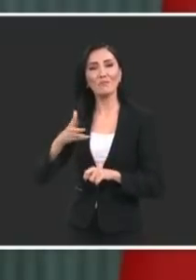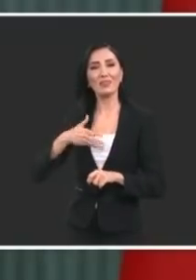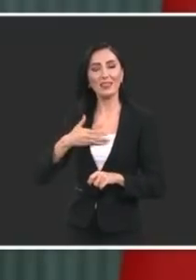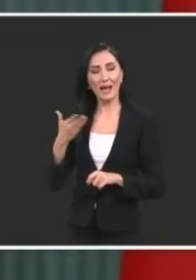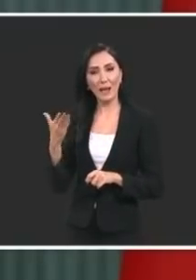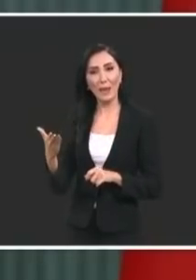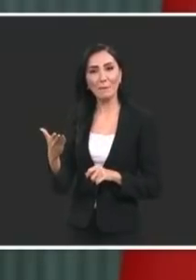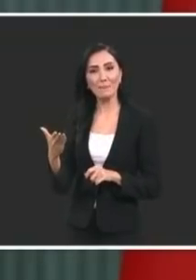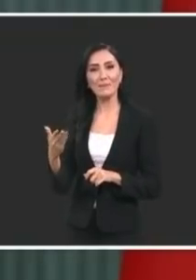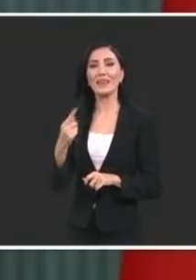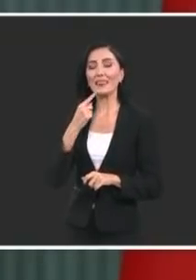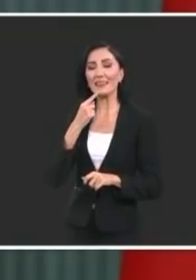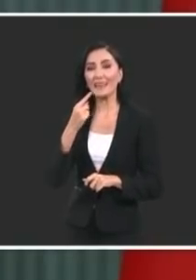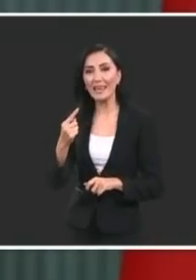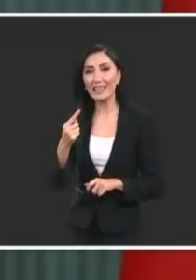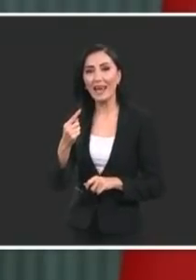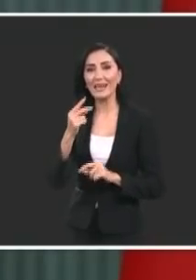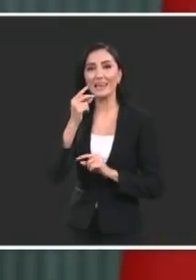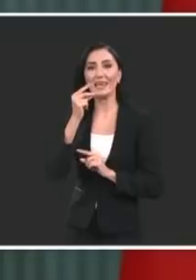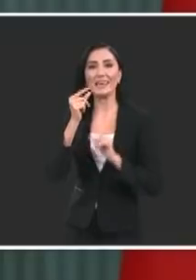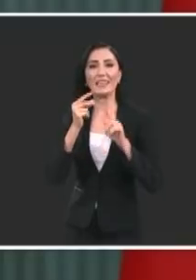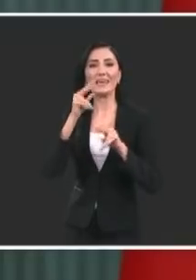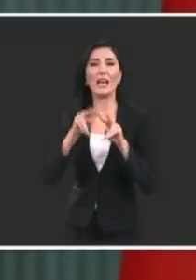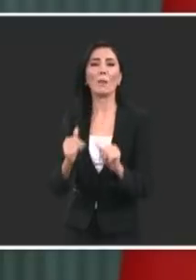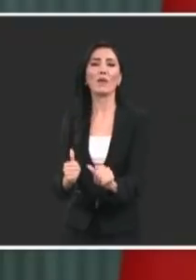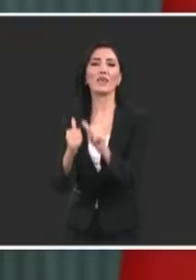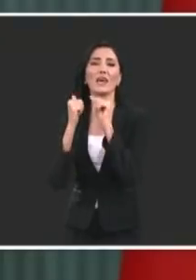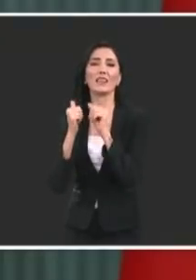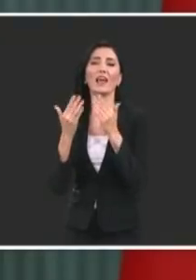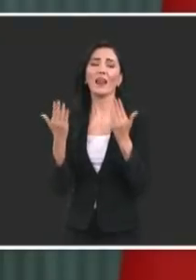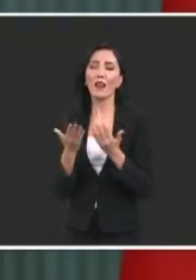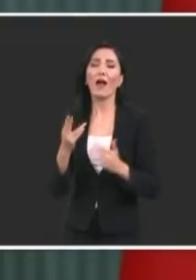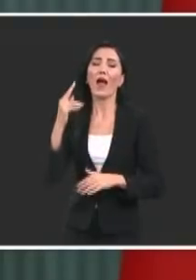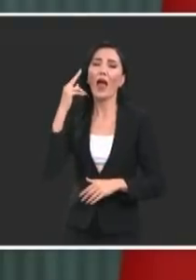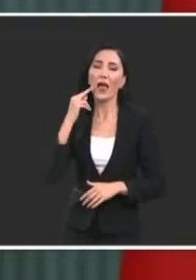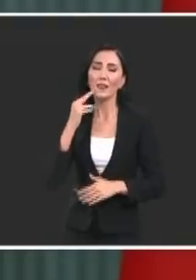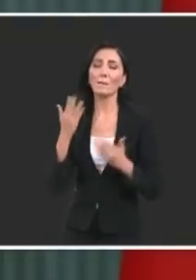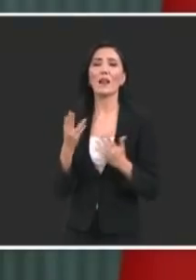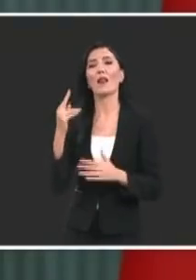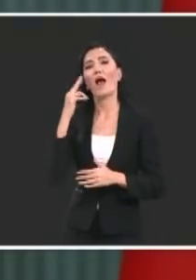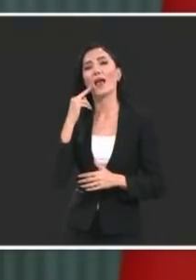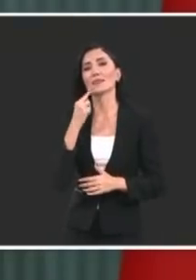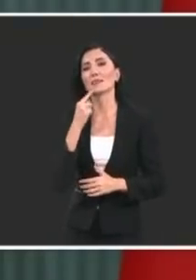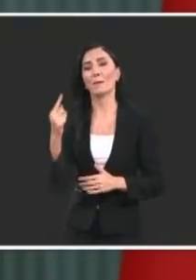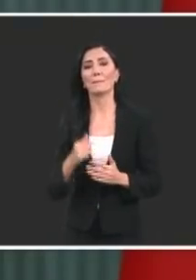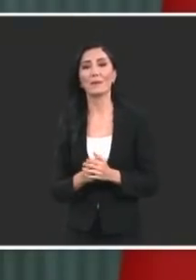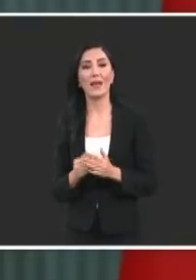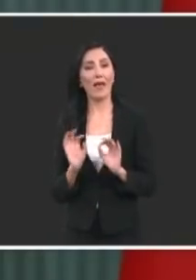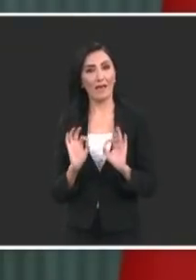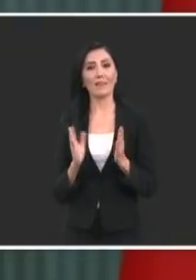talep dediler ilim geride İlla edeb İlla edeb mi